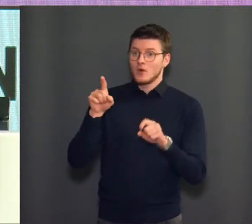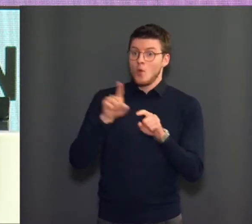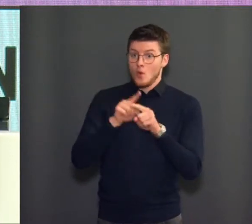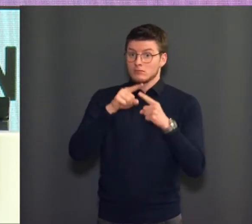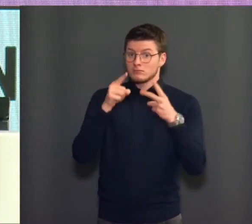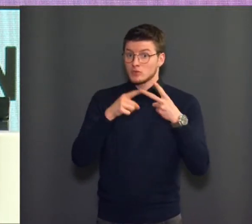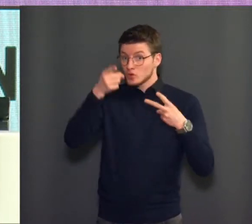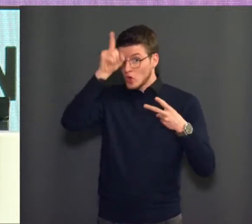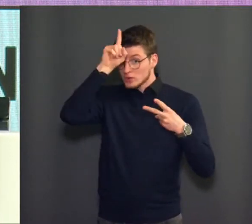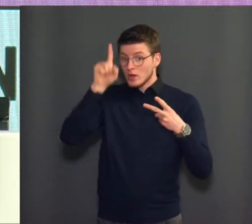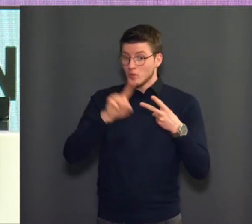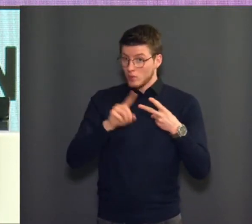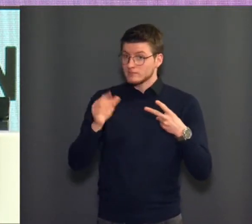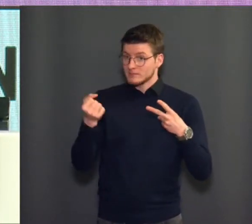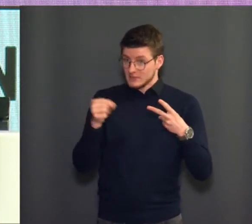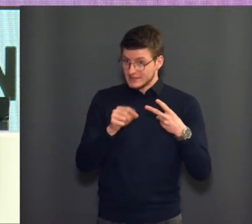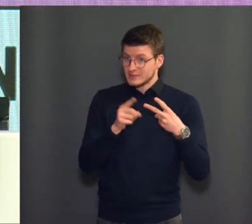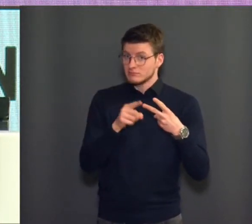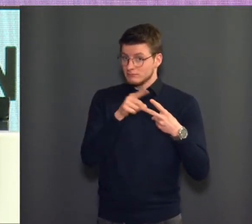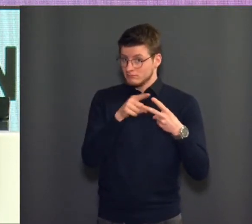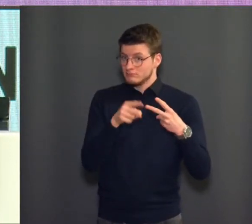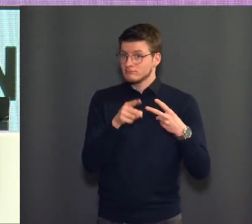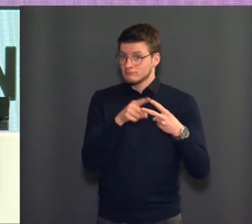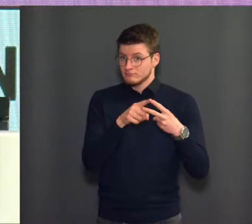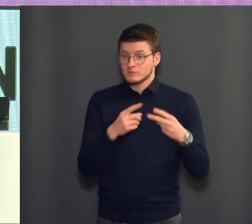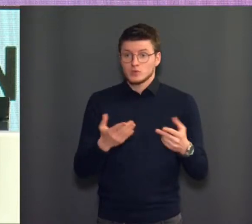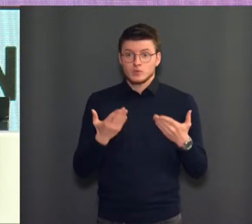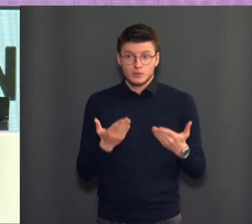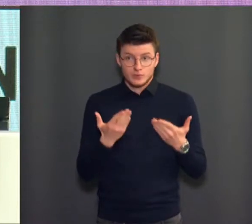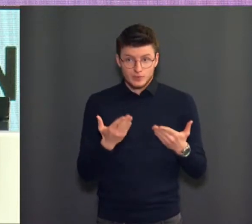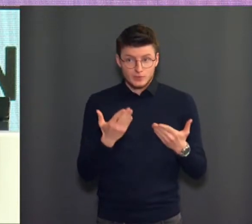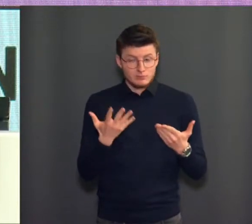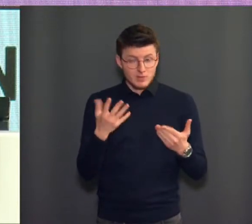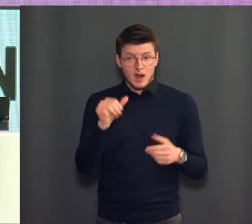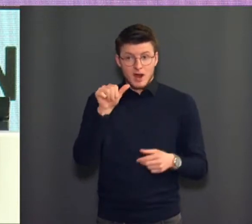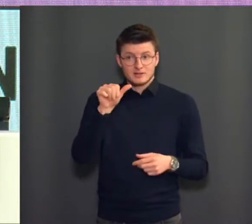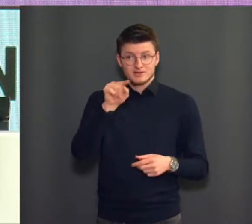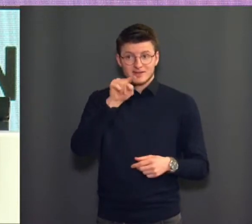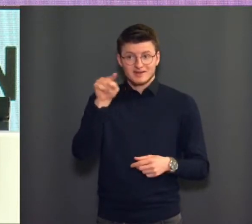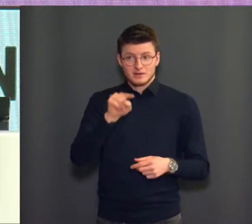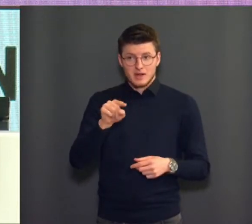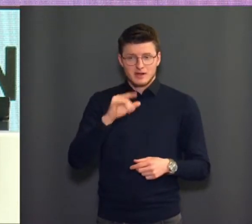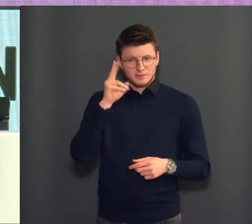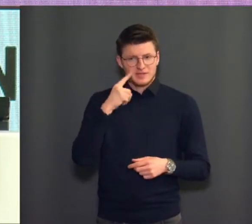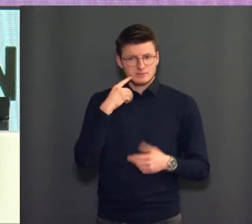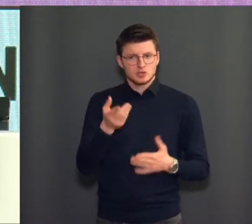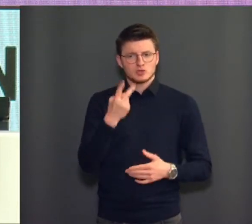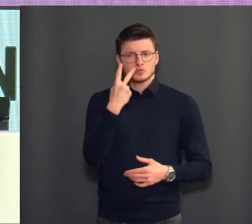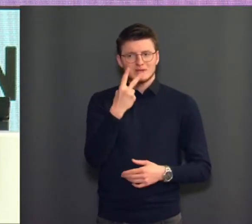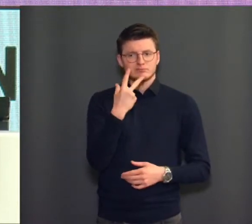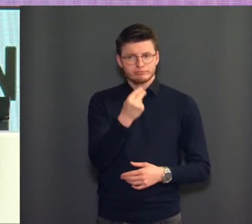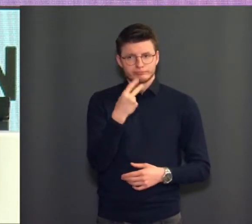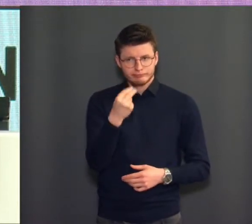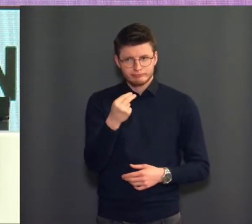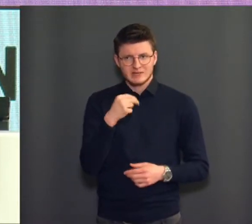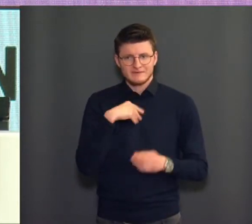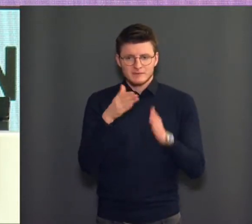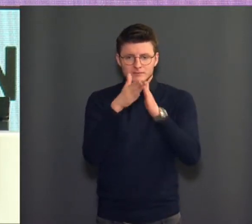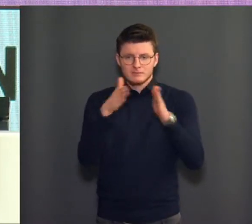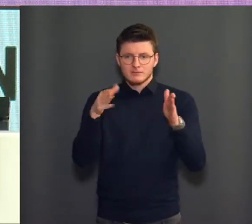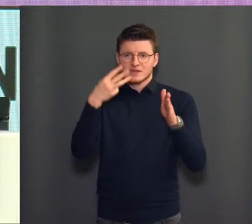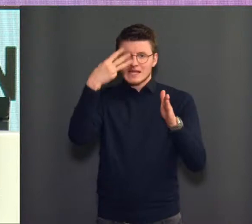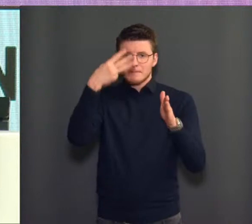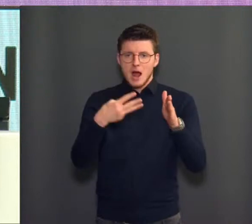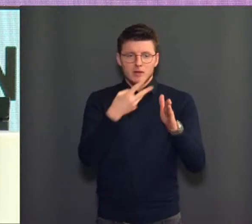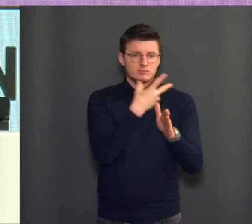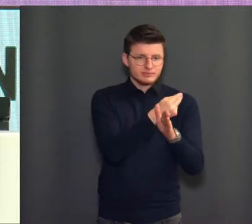is zo dat AstraZeneca toegediend wordt in 2 dosissen. En tussen die 2 dosissen zit een periode van 3 maanden. Dat